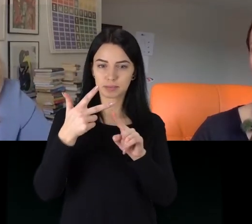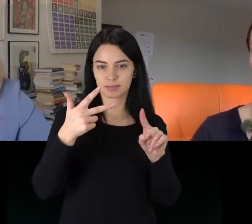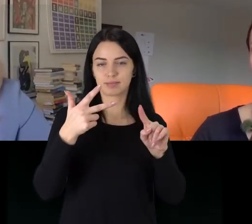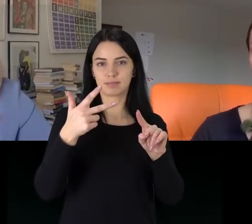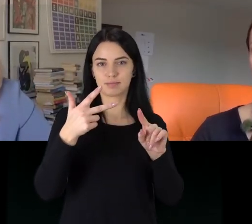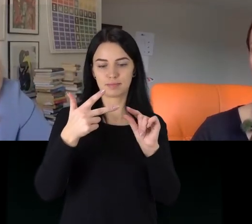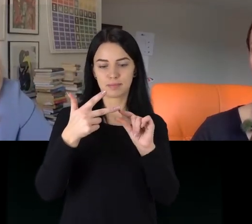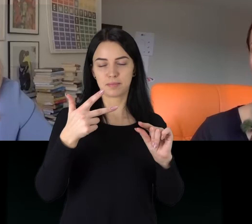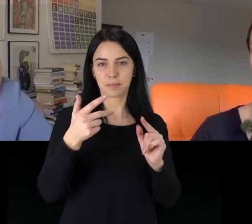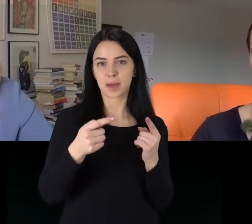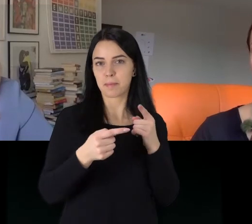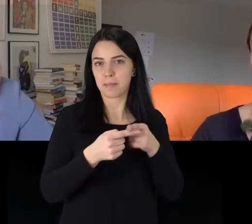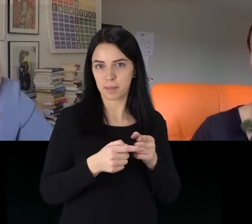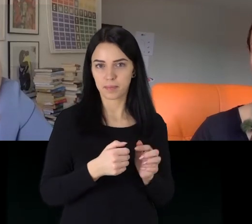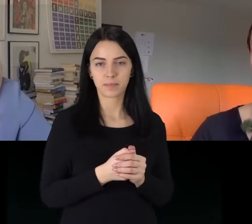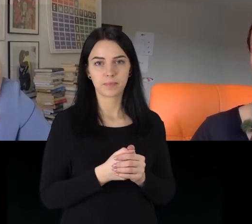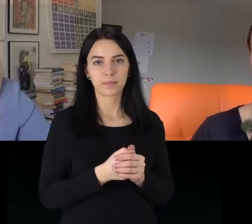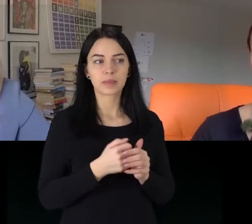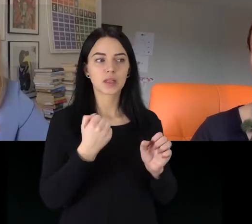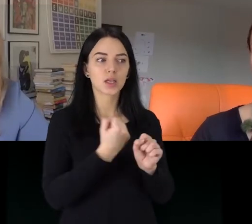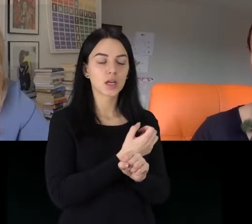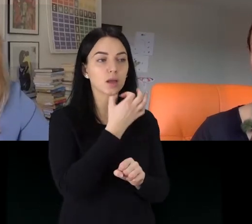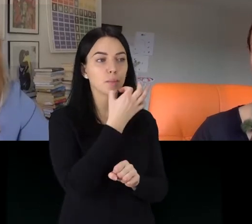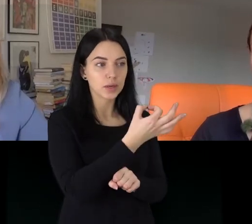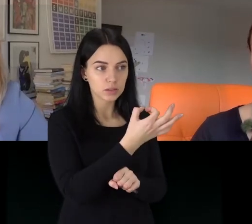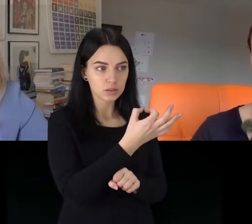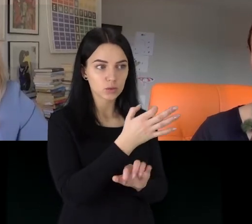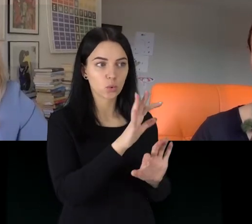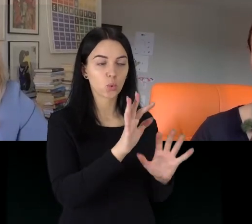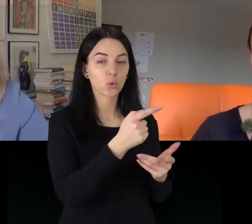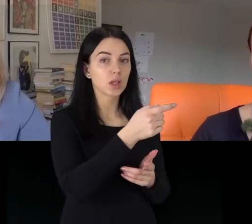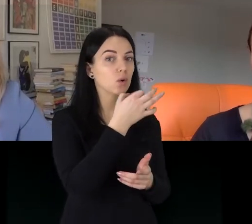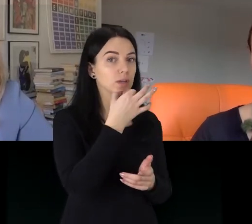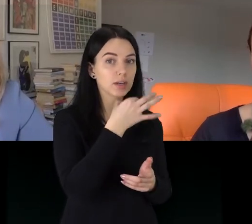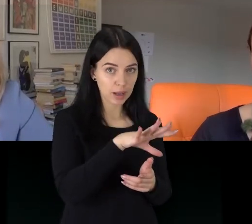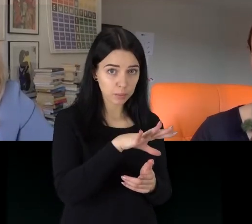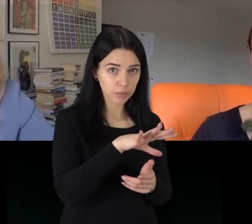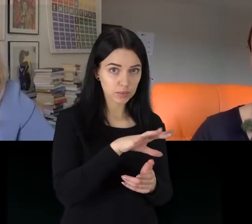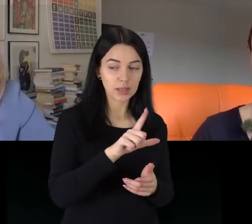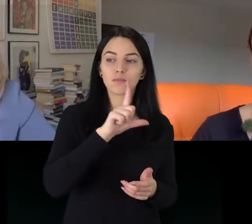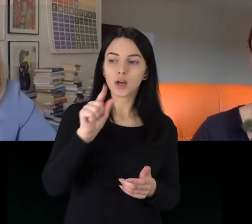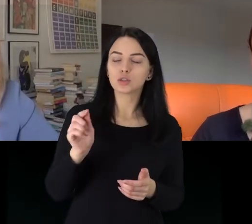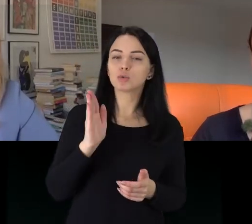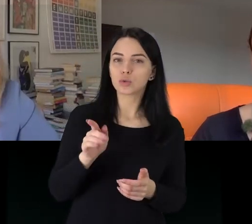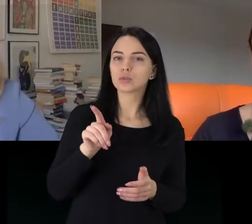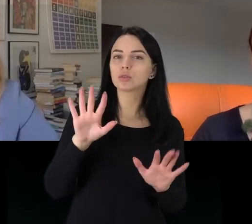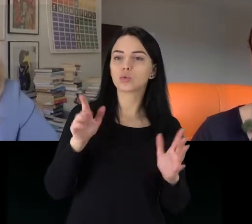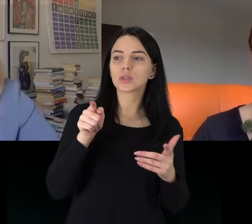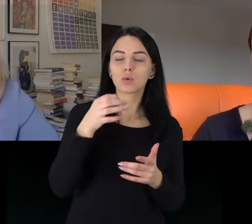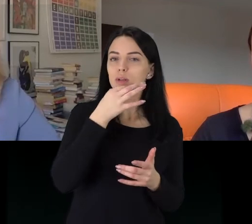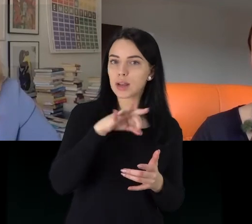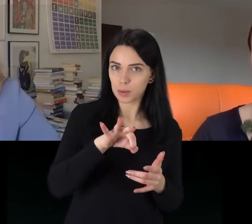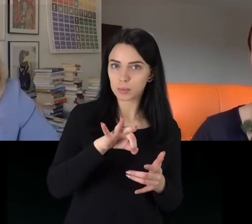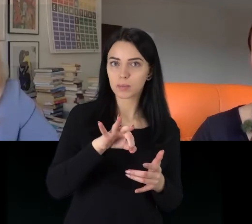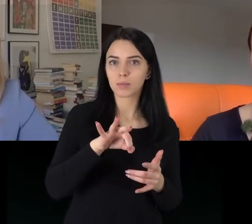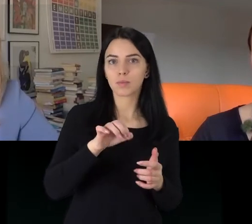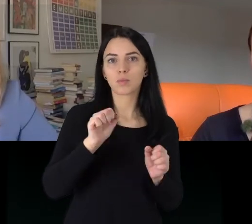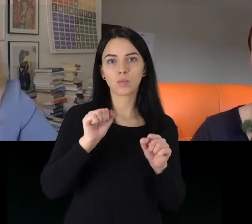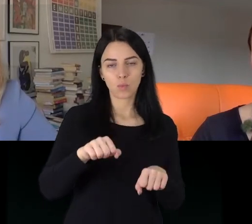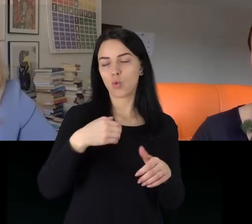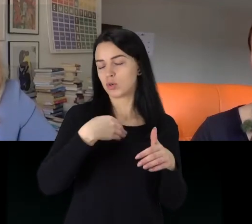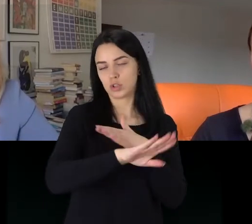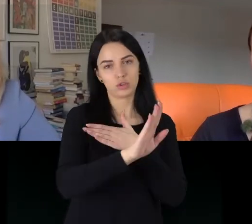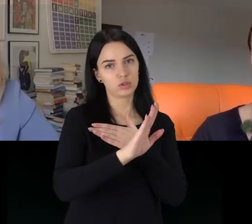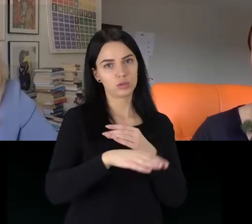lemiančiai svarbi taip pat, mes turim pasakyti tiem žmonėm, kad jeigu tau nepatiks, ten, kur mes nuvažiuosim, tu tikrai turėsi šansą arba galimybę